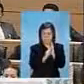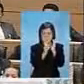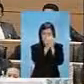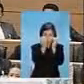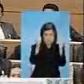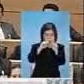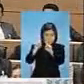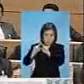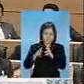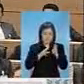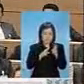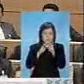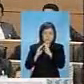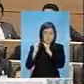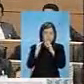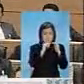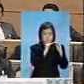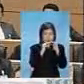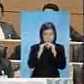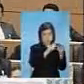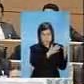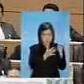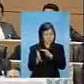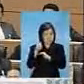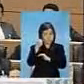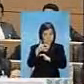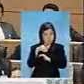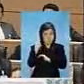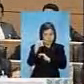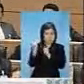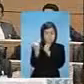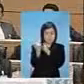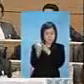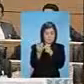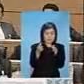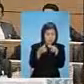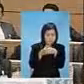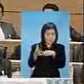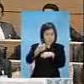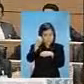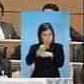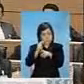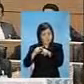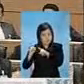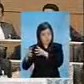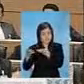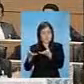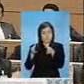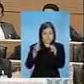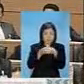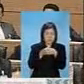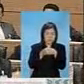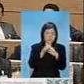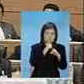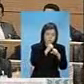การปกครองไม่ได้นั่นก็หมายความว่าคนที่มีสิทธิ์จะถูกกล่าวหานี่ไม่ใช่แค่พรรคการเมืองไม่ใช่แค่คนในกลไกรั